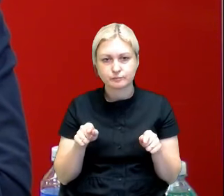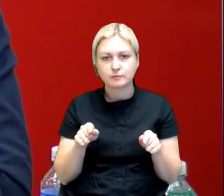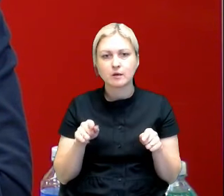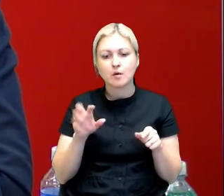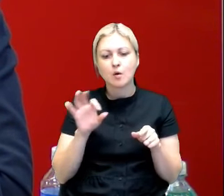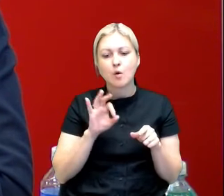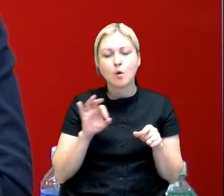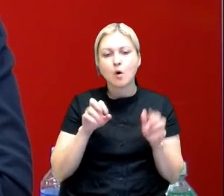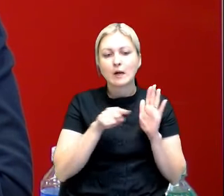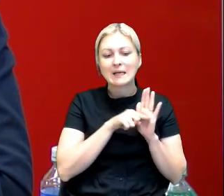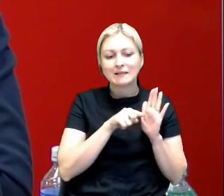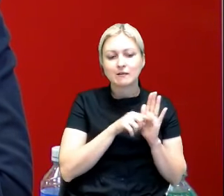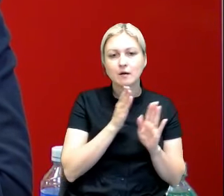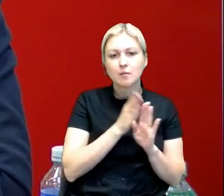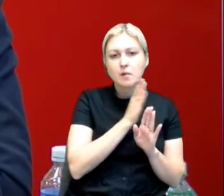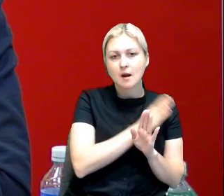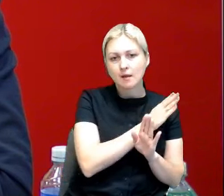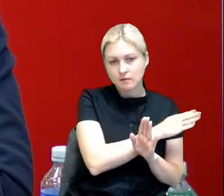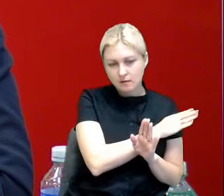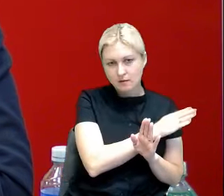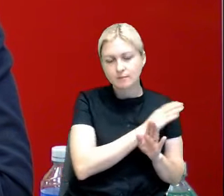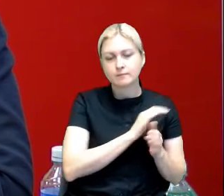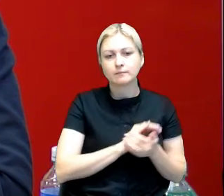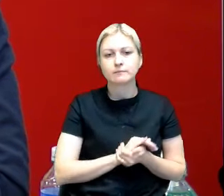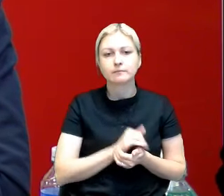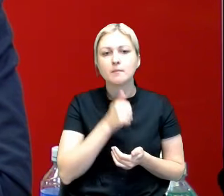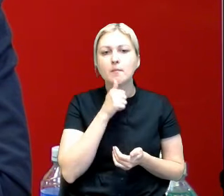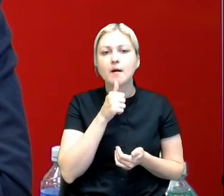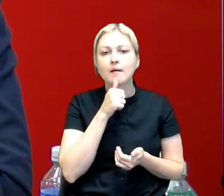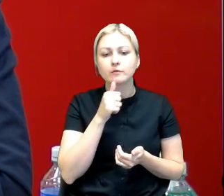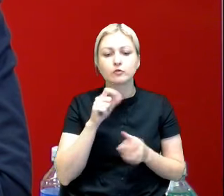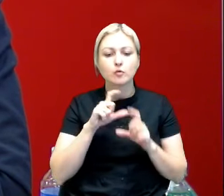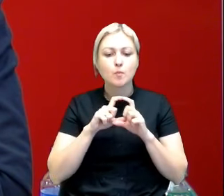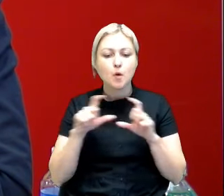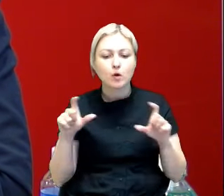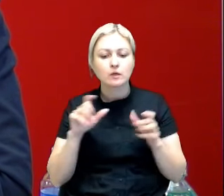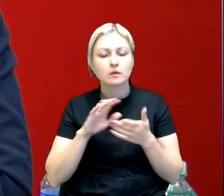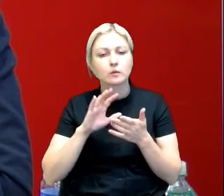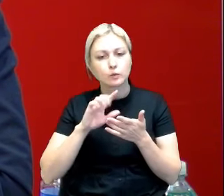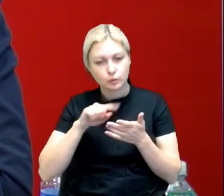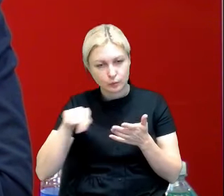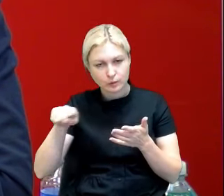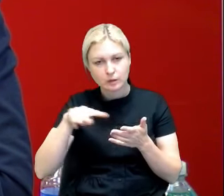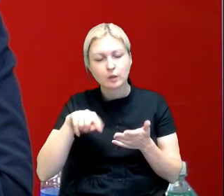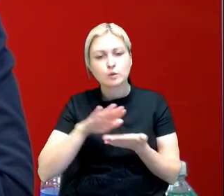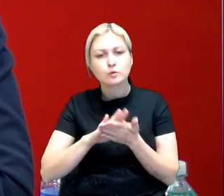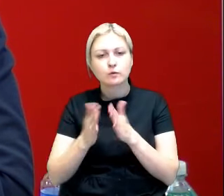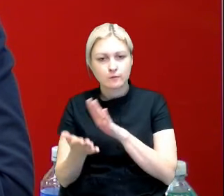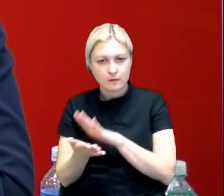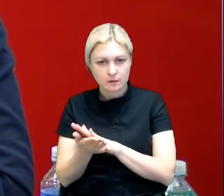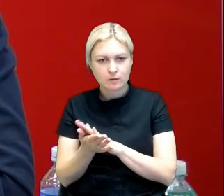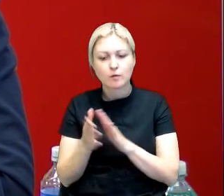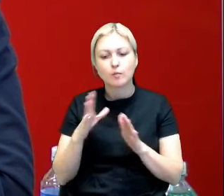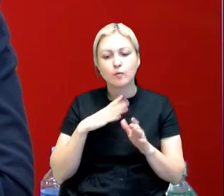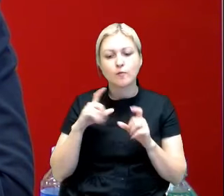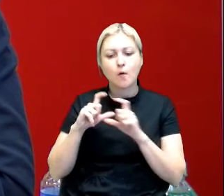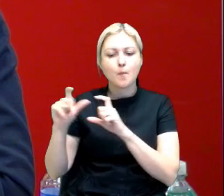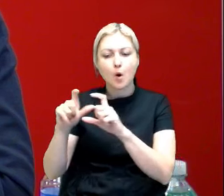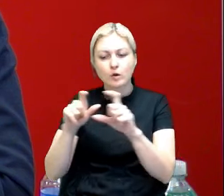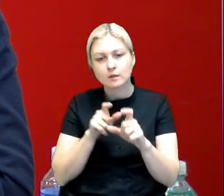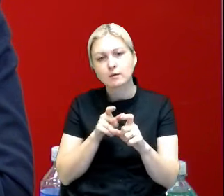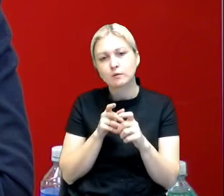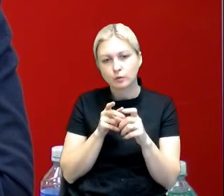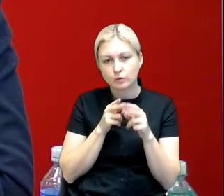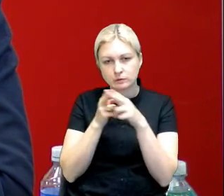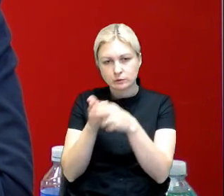praeityje ir kalbėjom apie tai kad pavyzdžiui mokyklų sutvarkymas dabar aplankius tikrai didžiąją daugumą mokyklų kai kurias